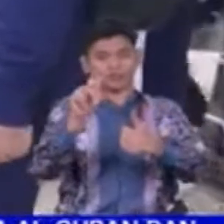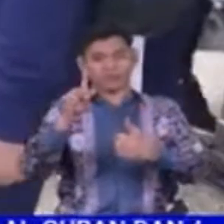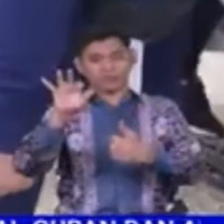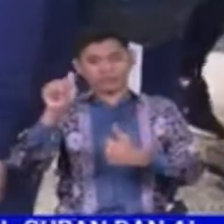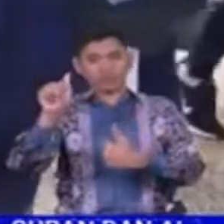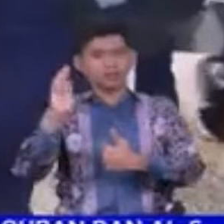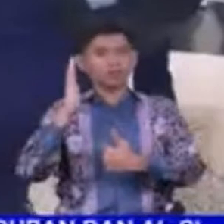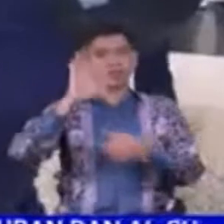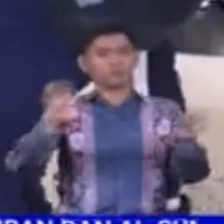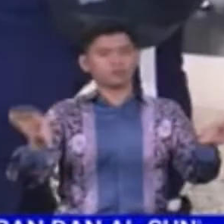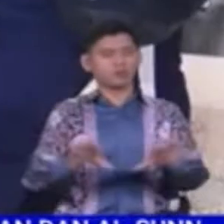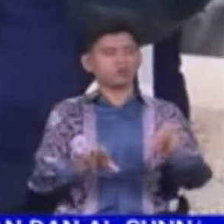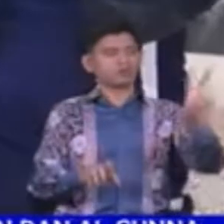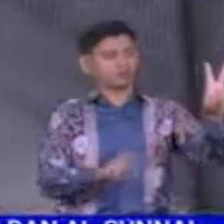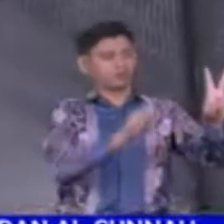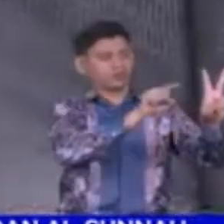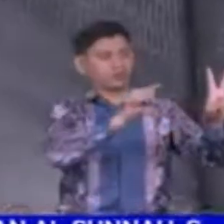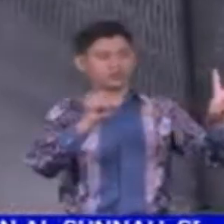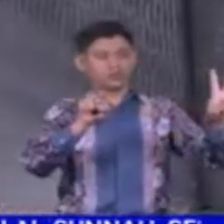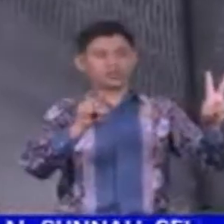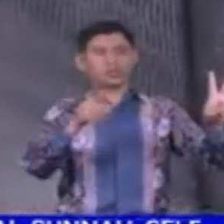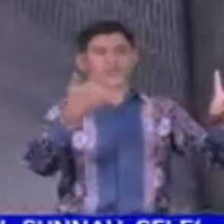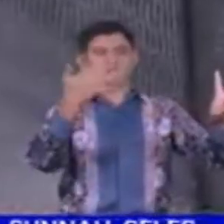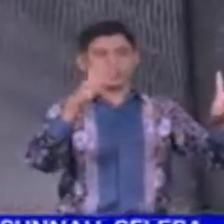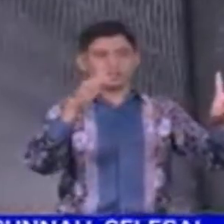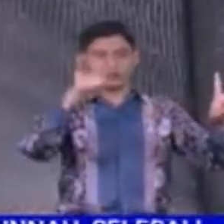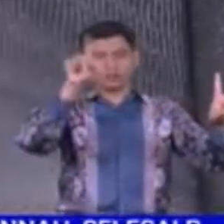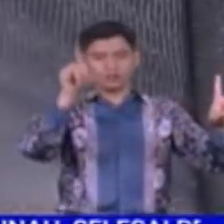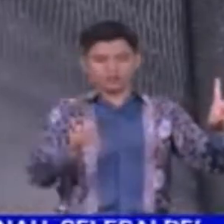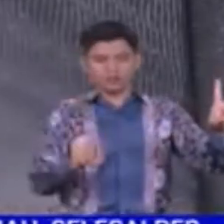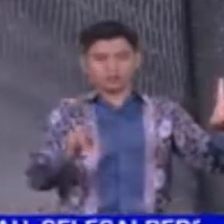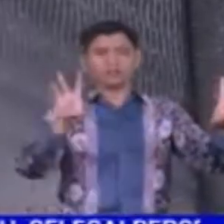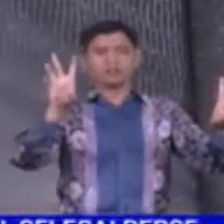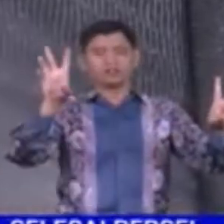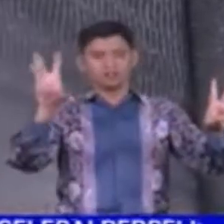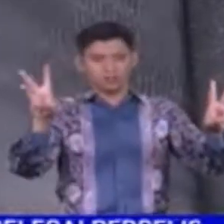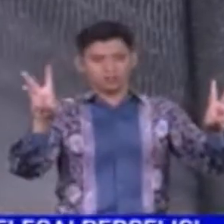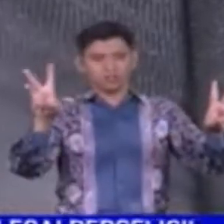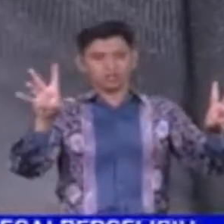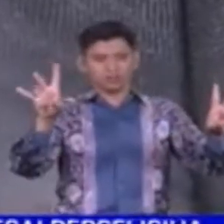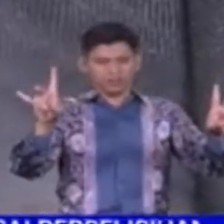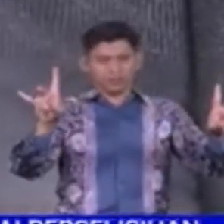ini dijadualkan berlangsung mulai 2 hingga 15 Julai di Indonesia.